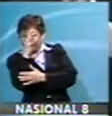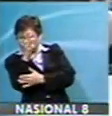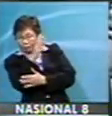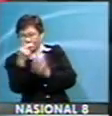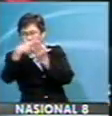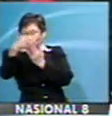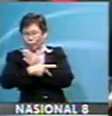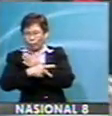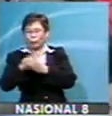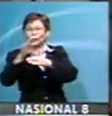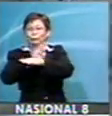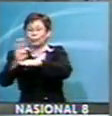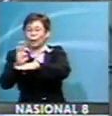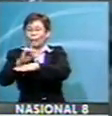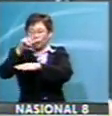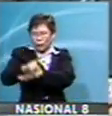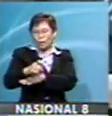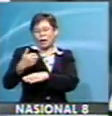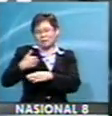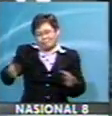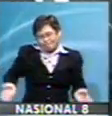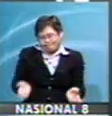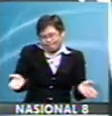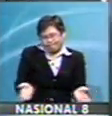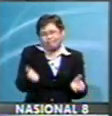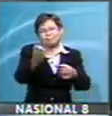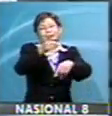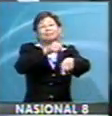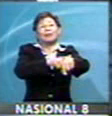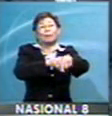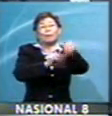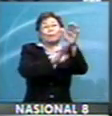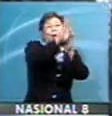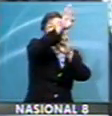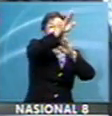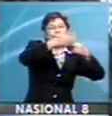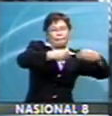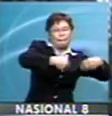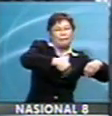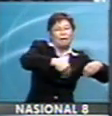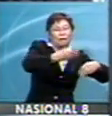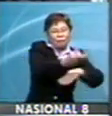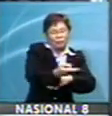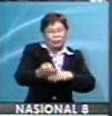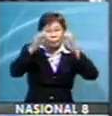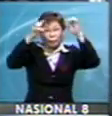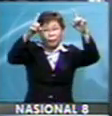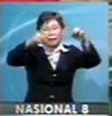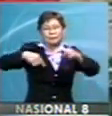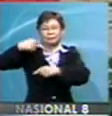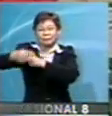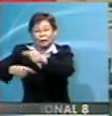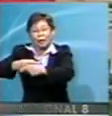serta program pengkomersiilan perlu sentiasa digalakkan dalam masa sama pembangunan prasarana pendidikan sasiah pelajar dan